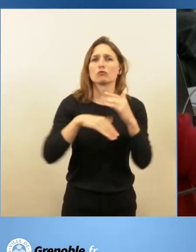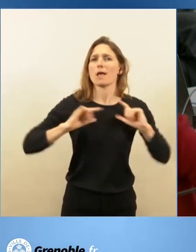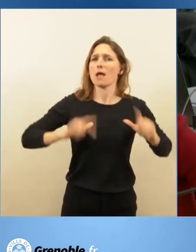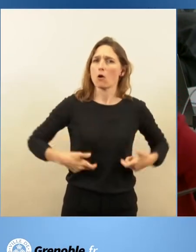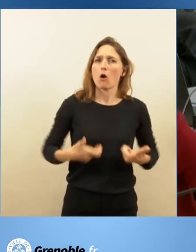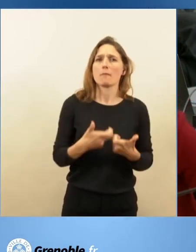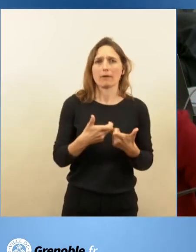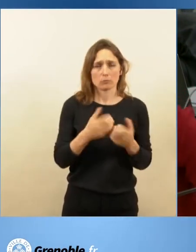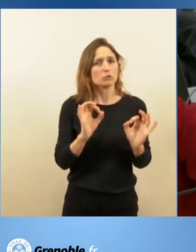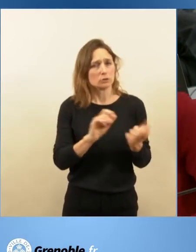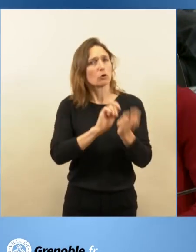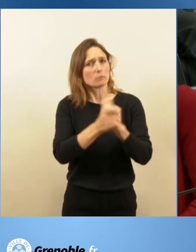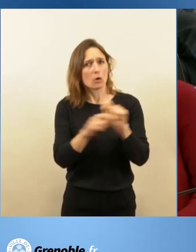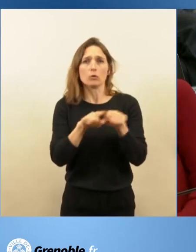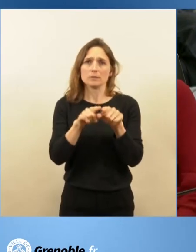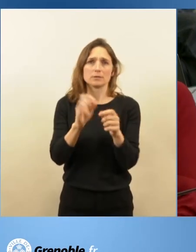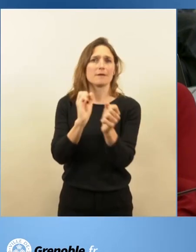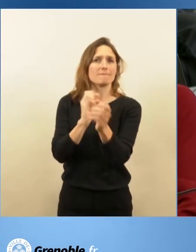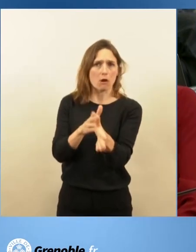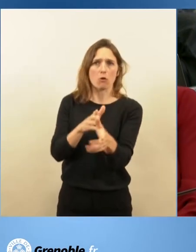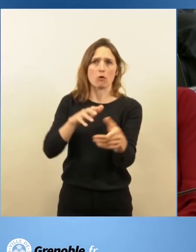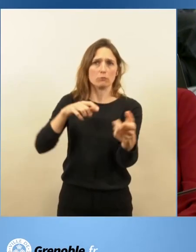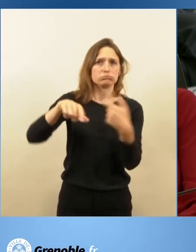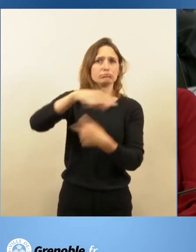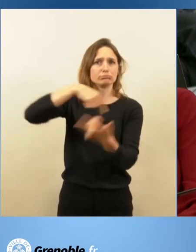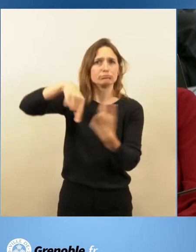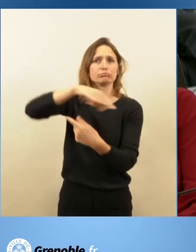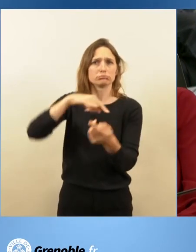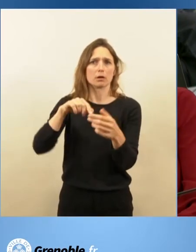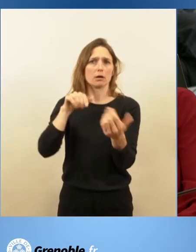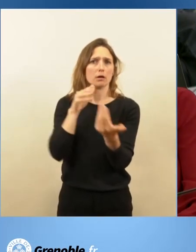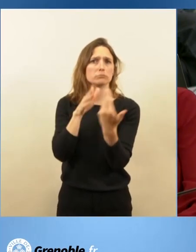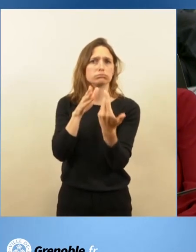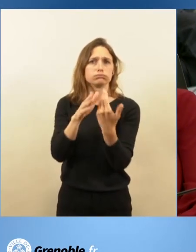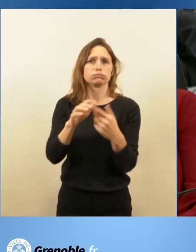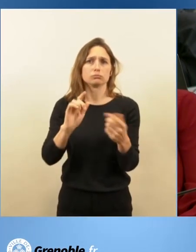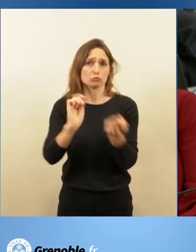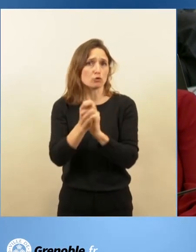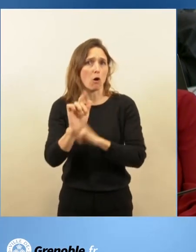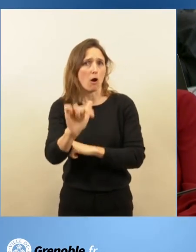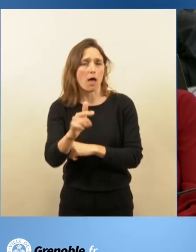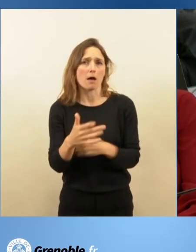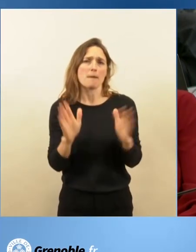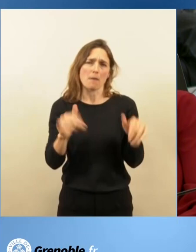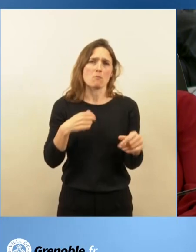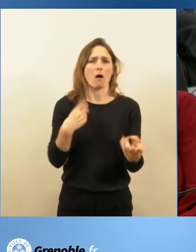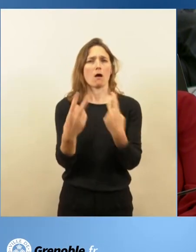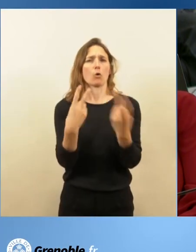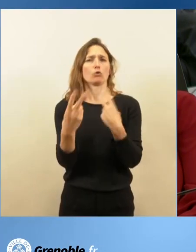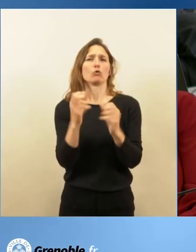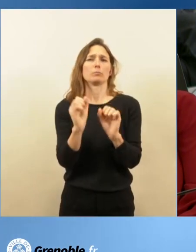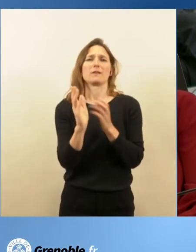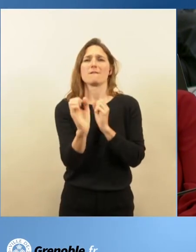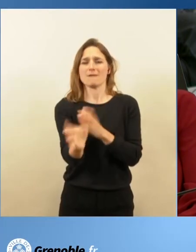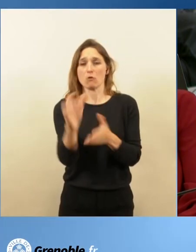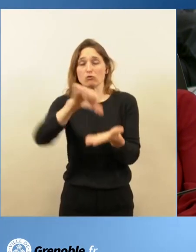circulations vélo que vous avez facilité même si les modalités je ne partage pas les modalités que vous avez choisies d'autoroute à vélo en plein cœur du centre-ville